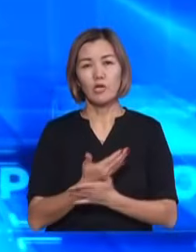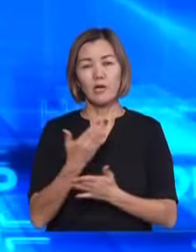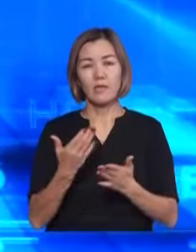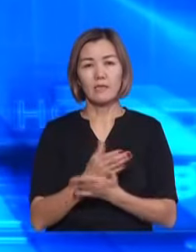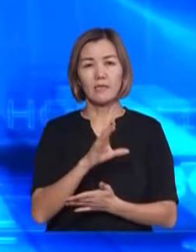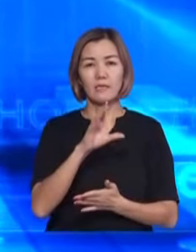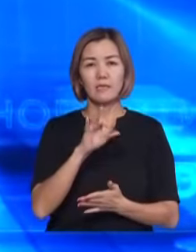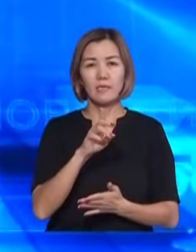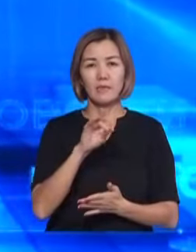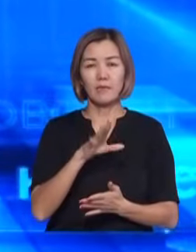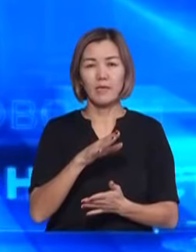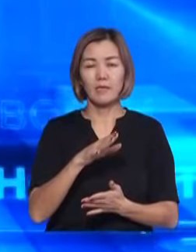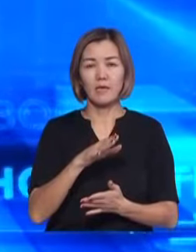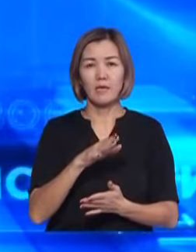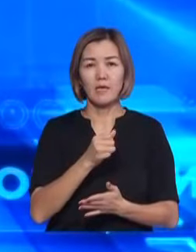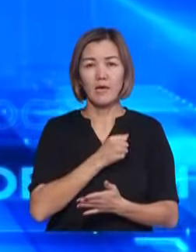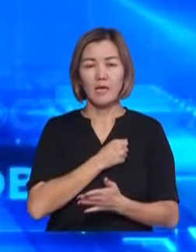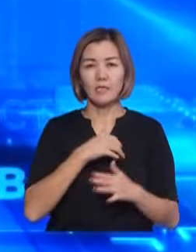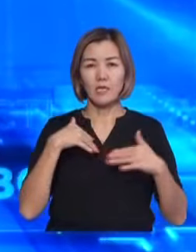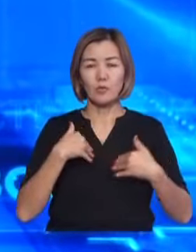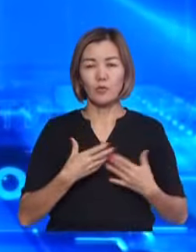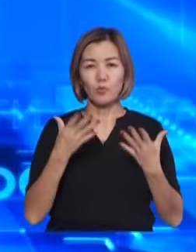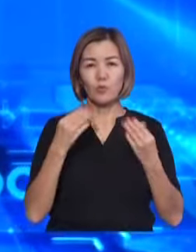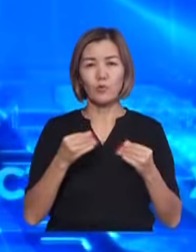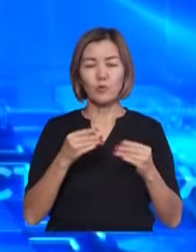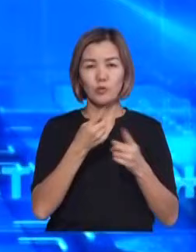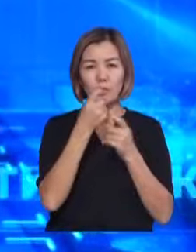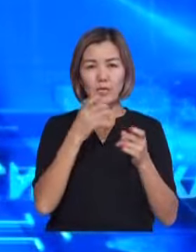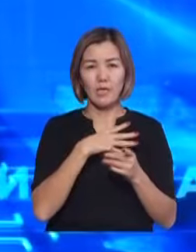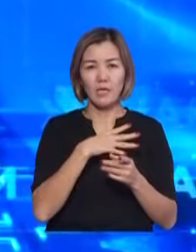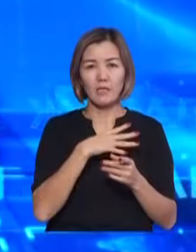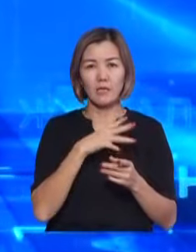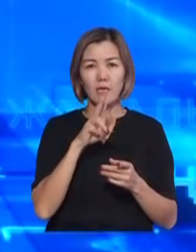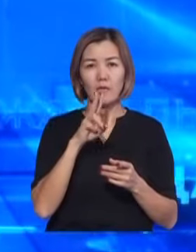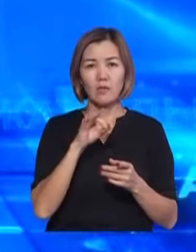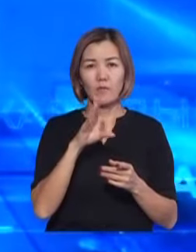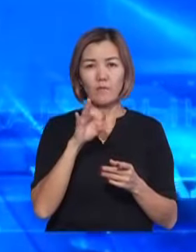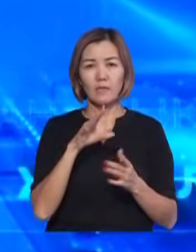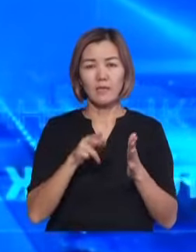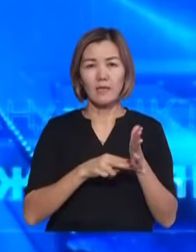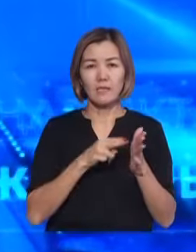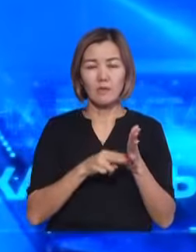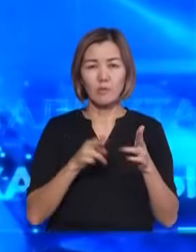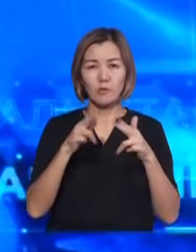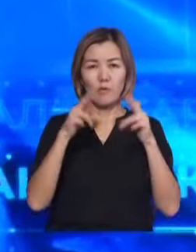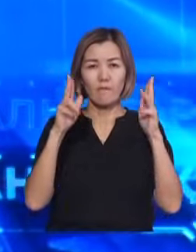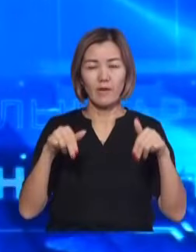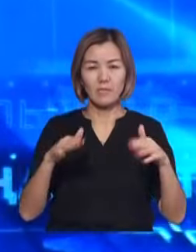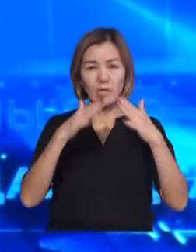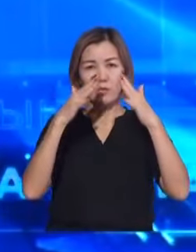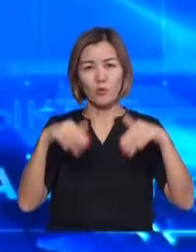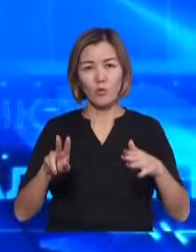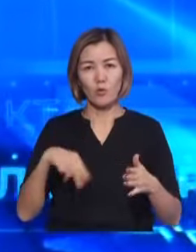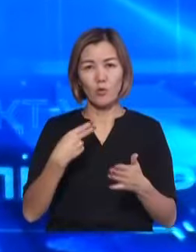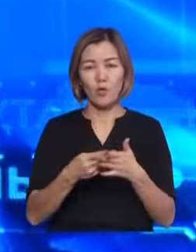Әлемнен бірер ақпар, Сербияда аза тұту күні жарияланды. Нови Сад қаласында теміржол вокзалының шатыры құлап, салдарынан 14